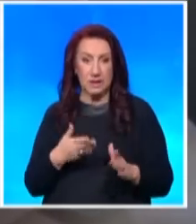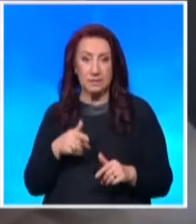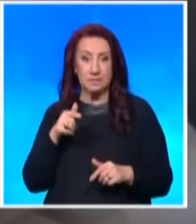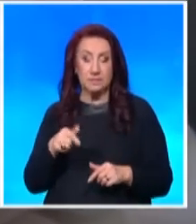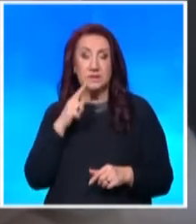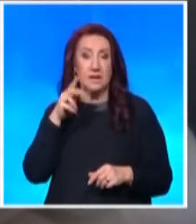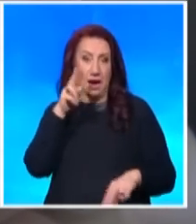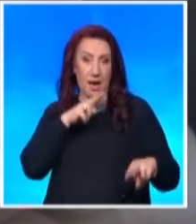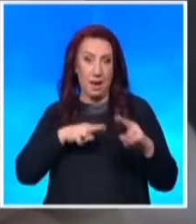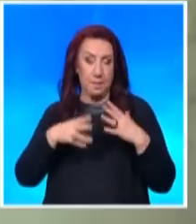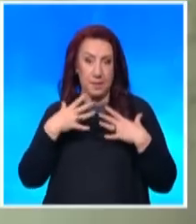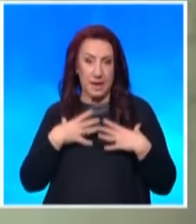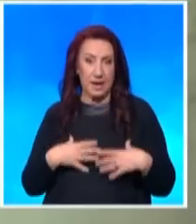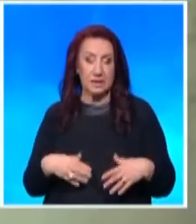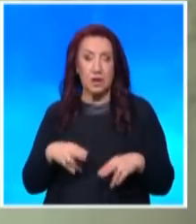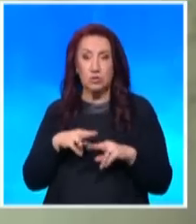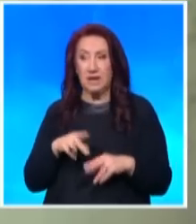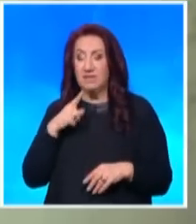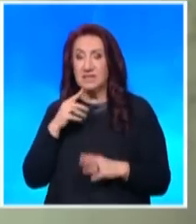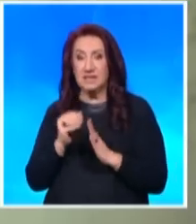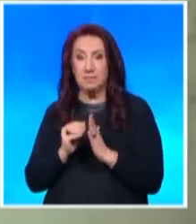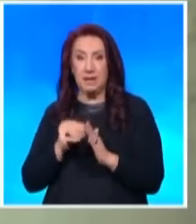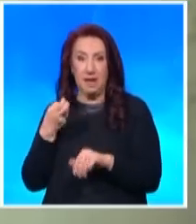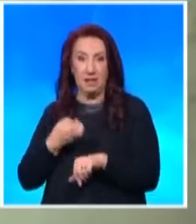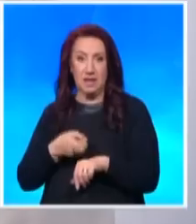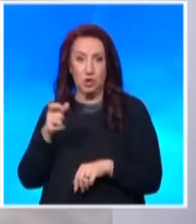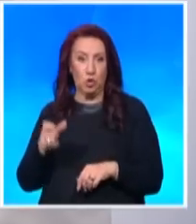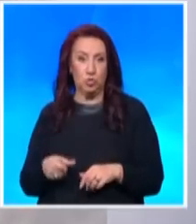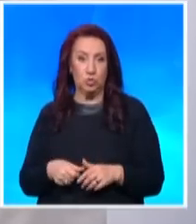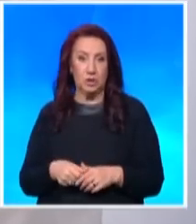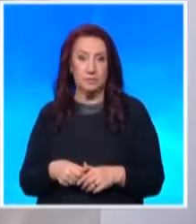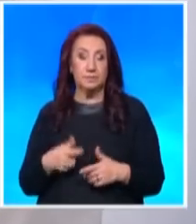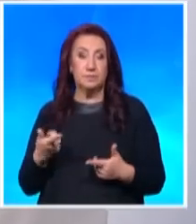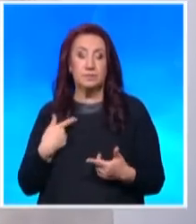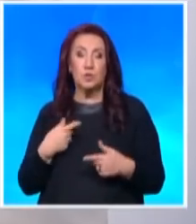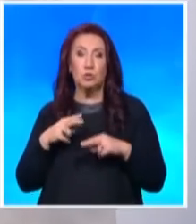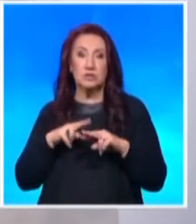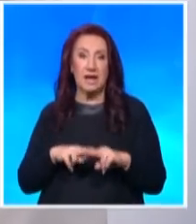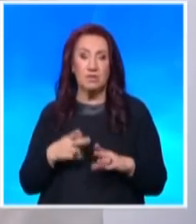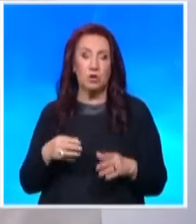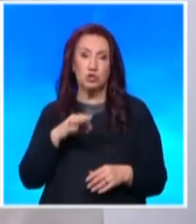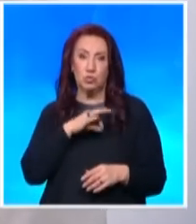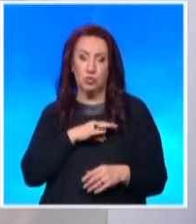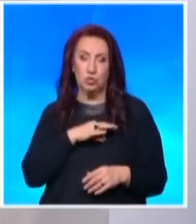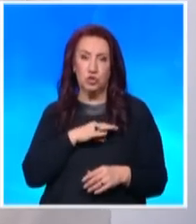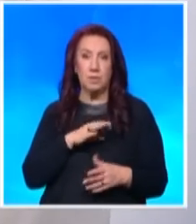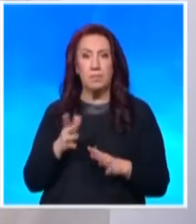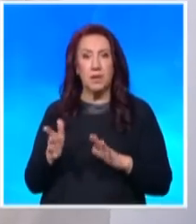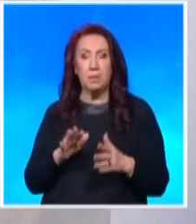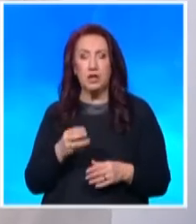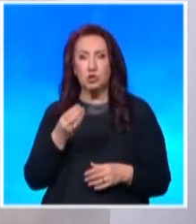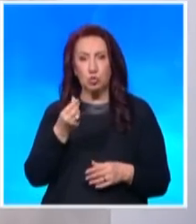на прегледа и консумативите остават за тяхна сметка. За нас остава това, което ще се получи между сумата, която се оформила